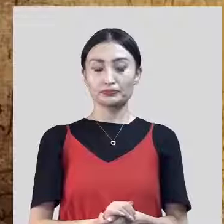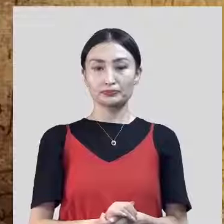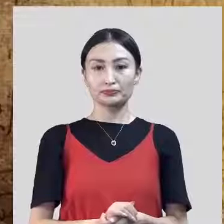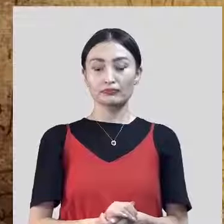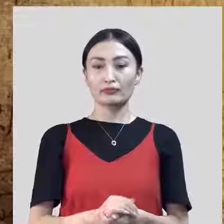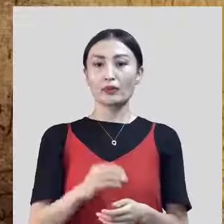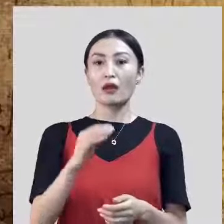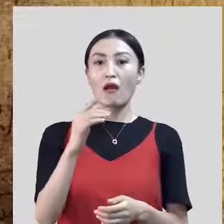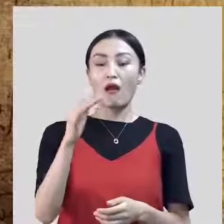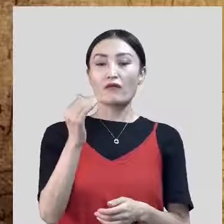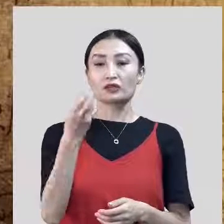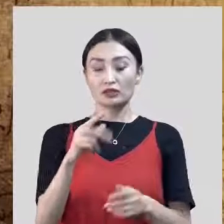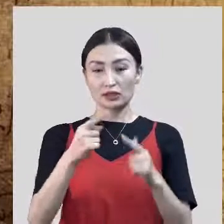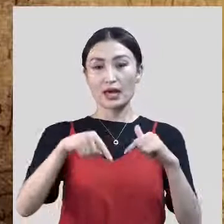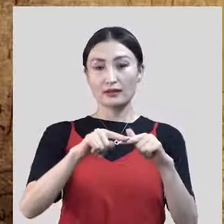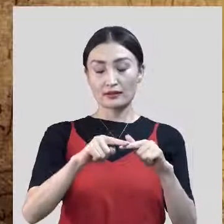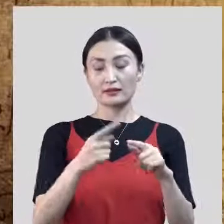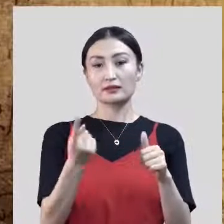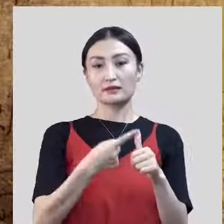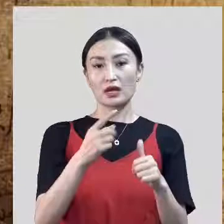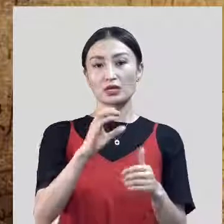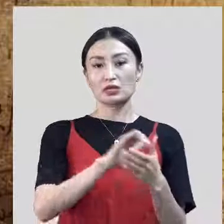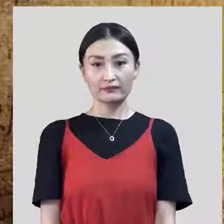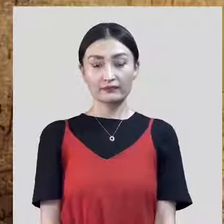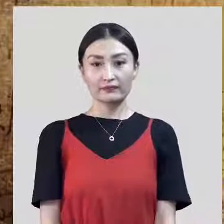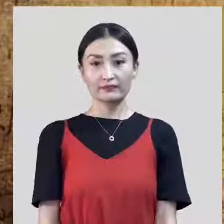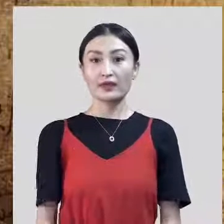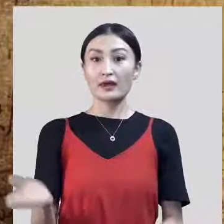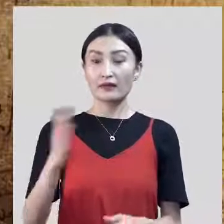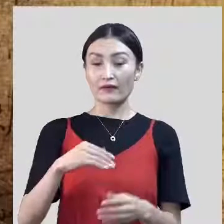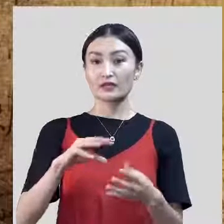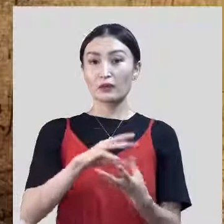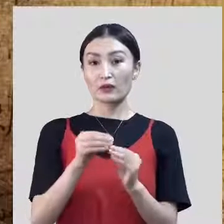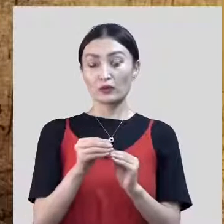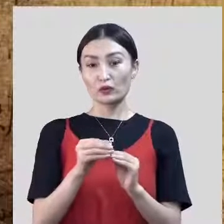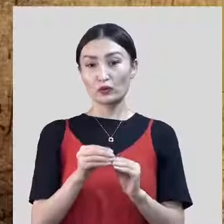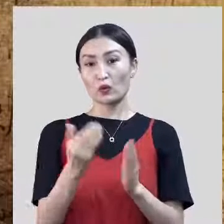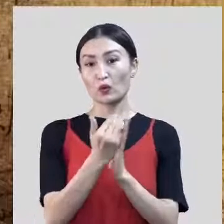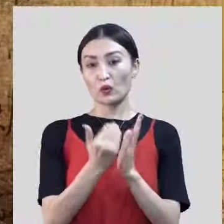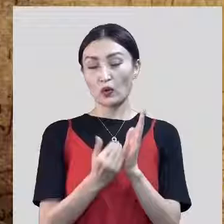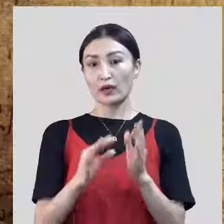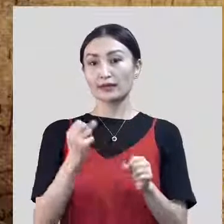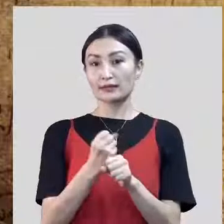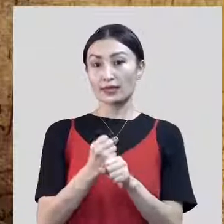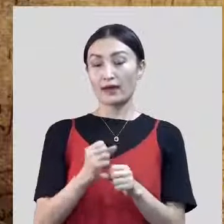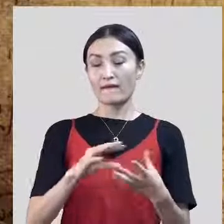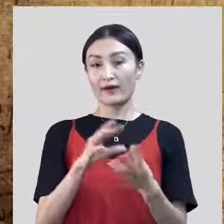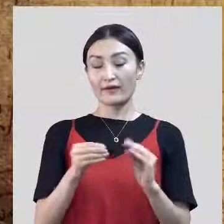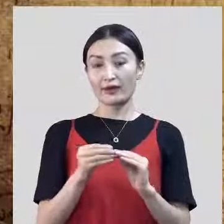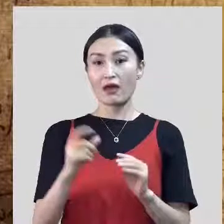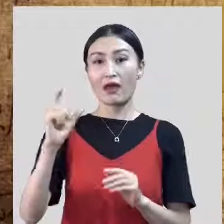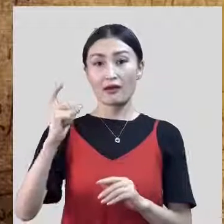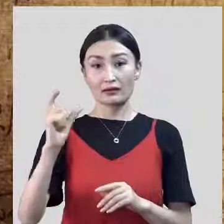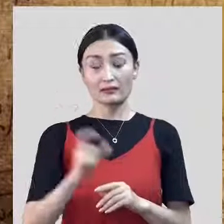фашистская организация называлась союз борьбы давайте подведем итоги урока и сделаем выводы